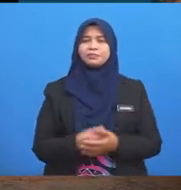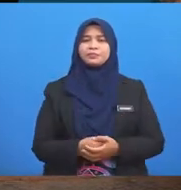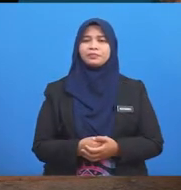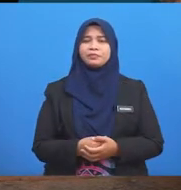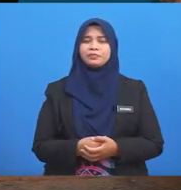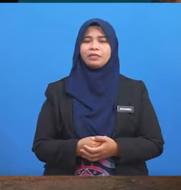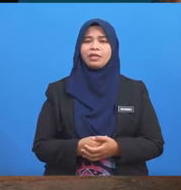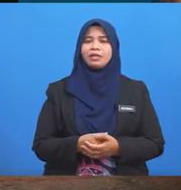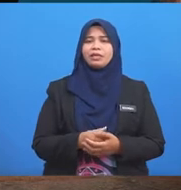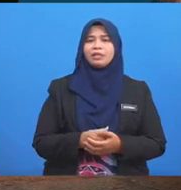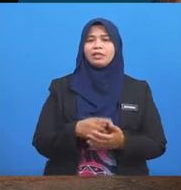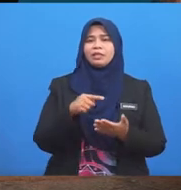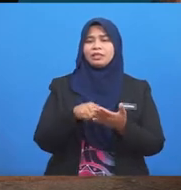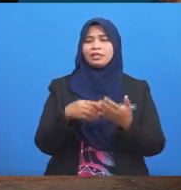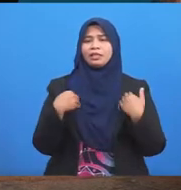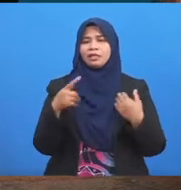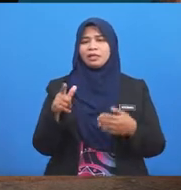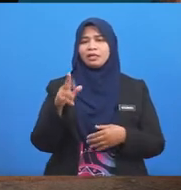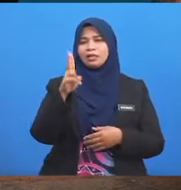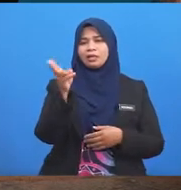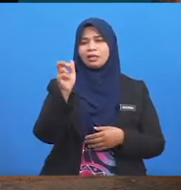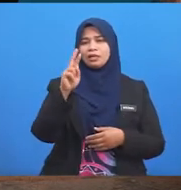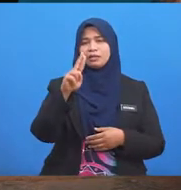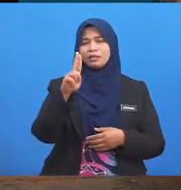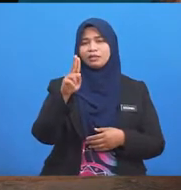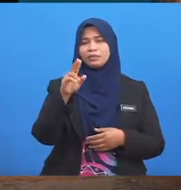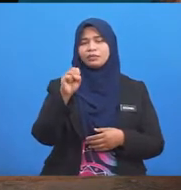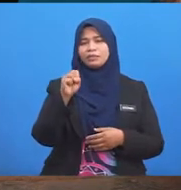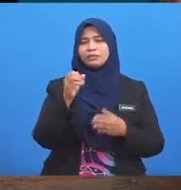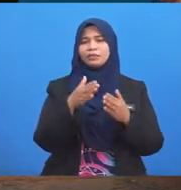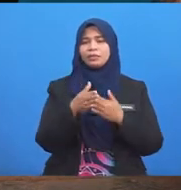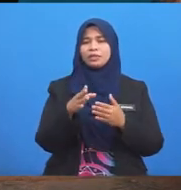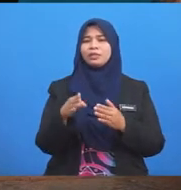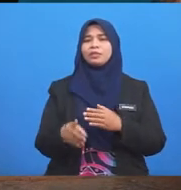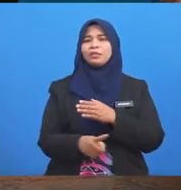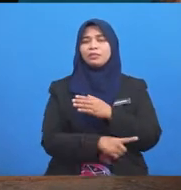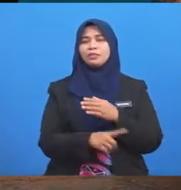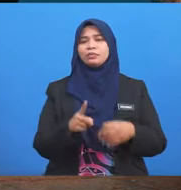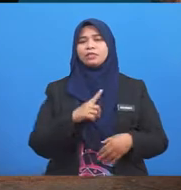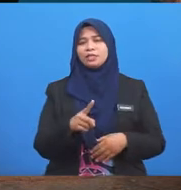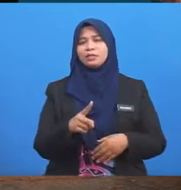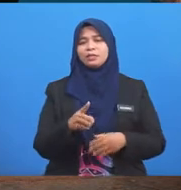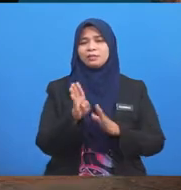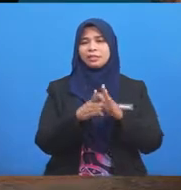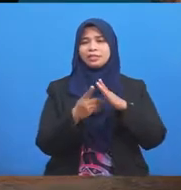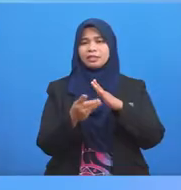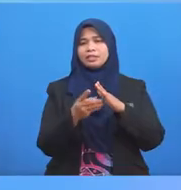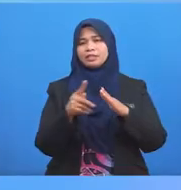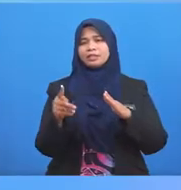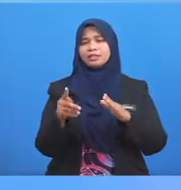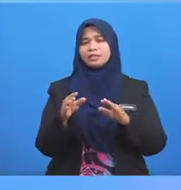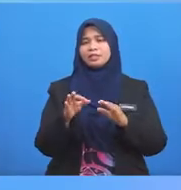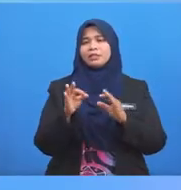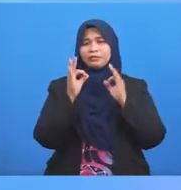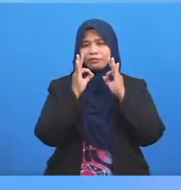Akad ar-Rahnu ini adalah diharuskan oleh syarak berdasarkan firman Allah Subhanahu Wa Taala